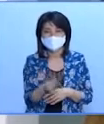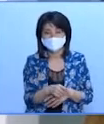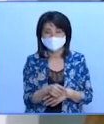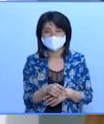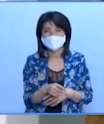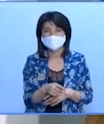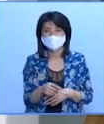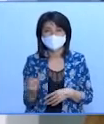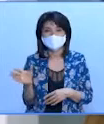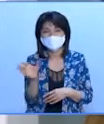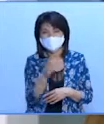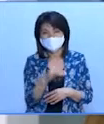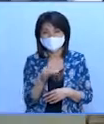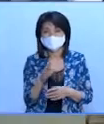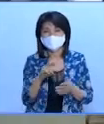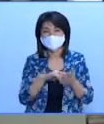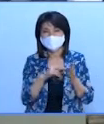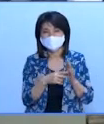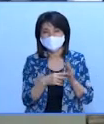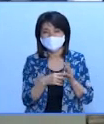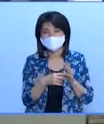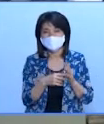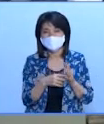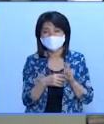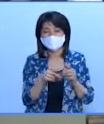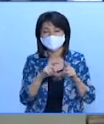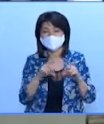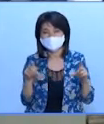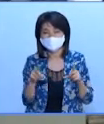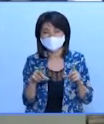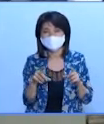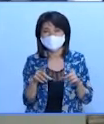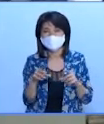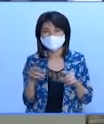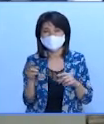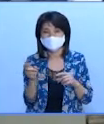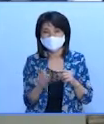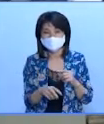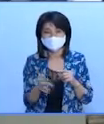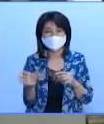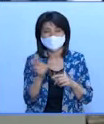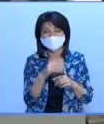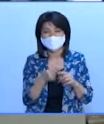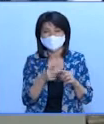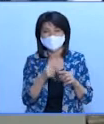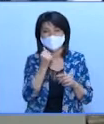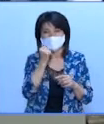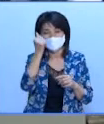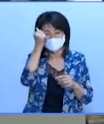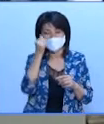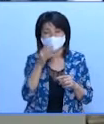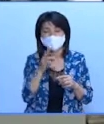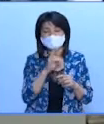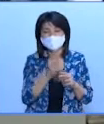кейін барлық сақтық шараларымен осы мекемеге келдік. Бұл мекемеде барлық медбикелерге,